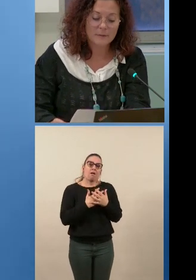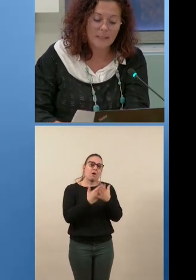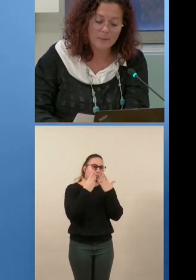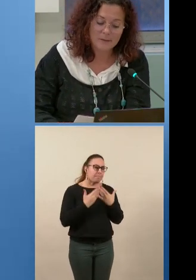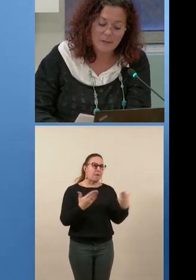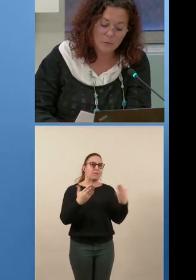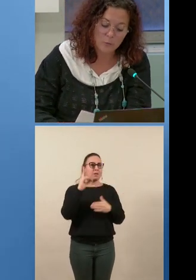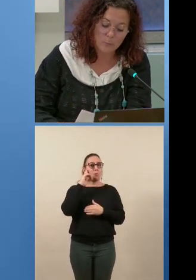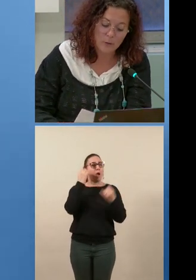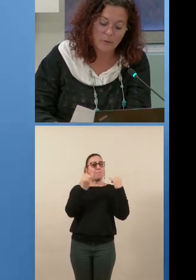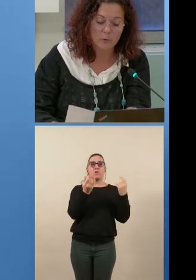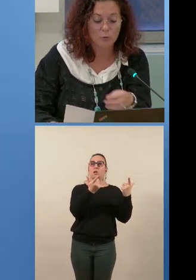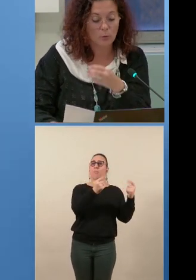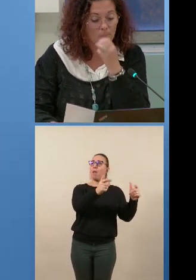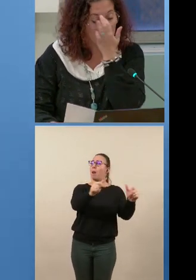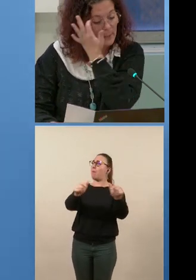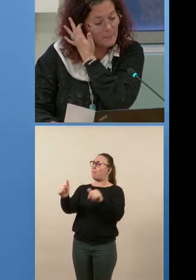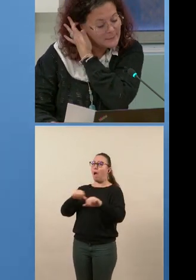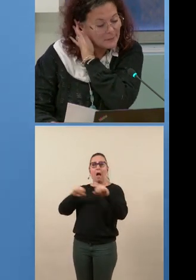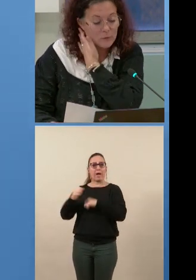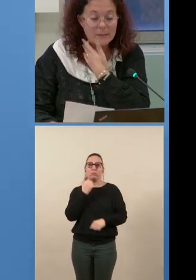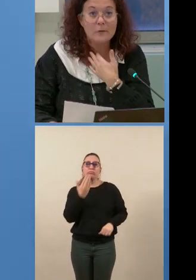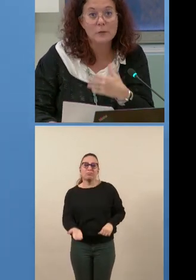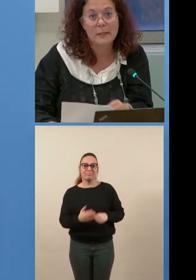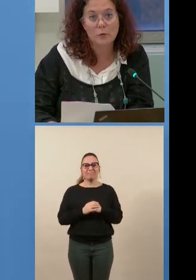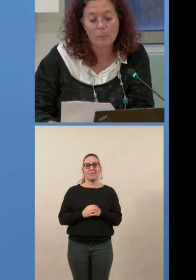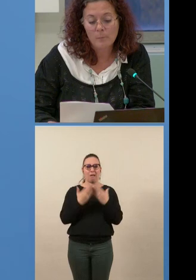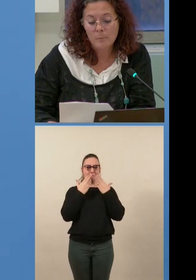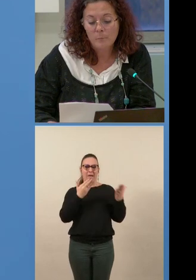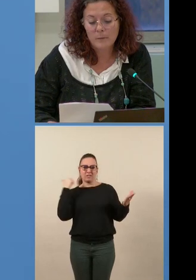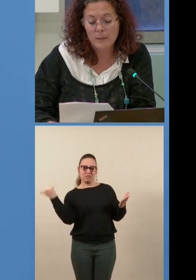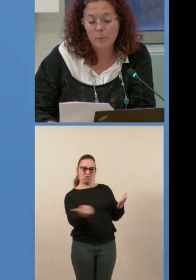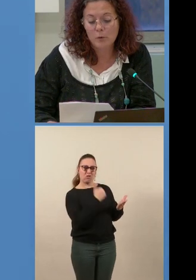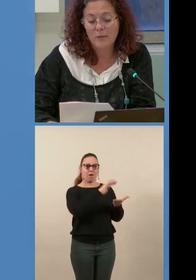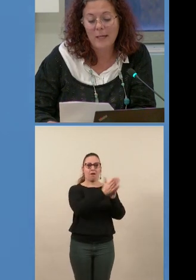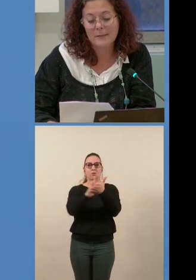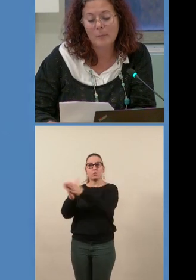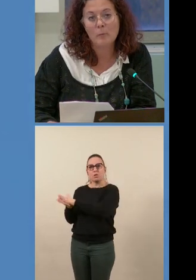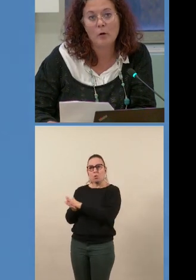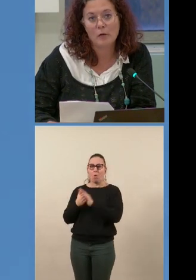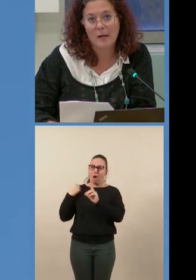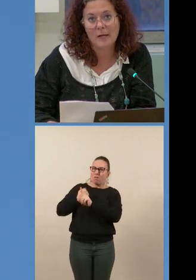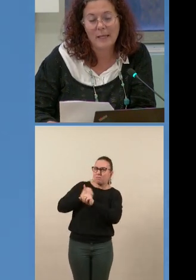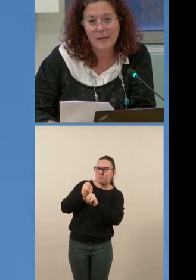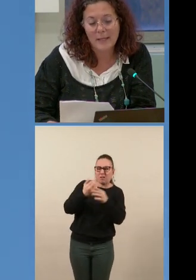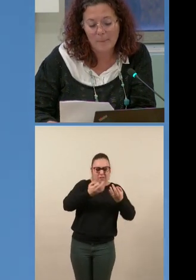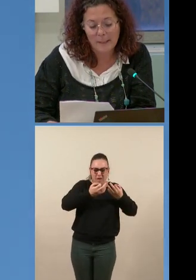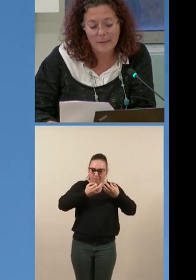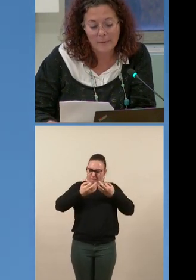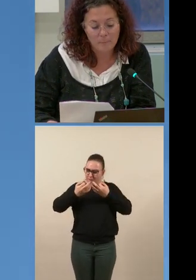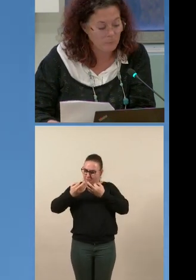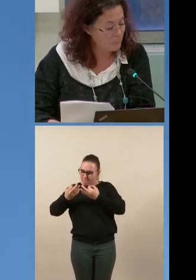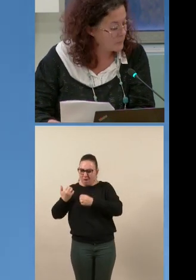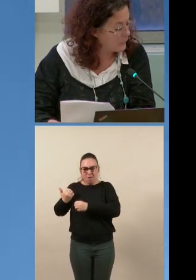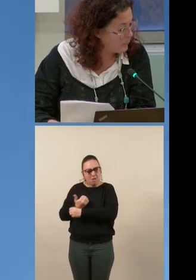sans elle bien des actions ne pourrai voir le jour merci à toutes ces associations qui poursuivent inlassablement leur travail année après